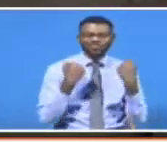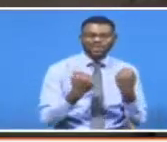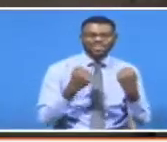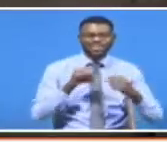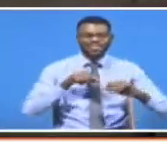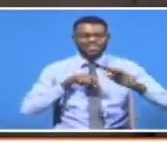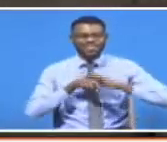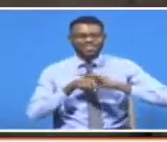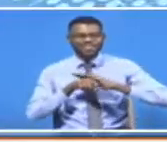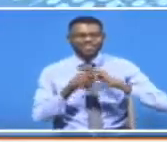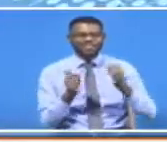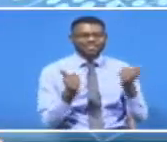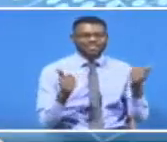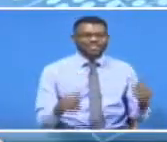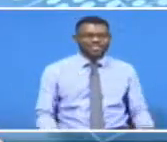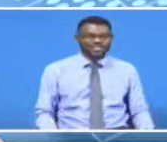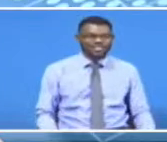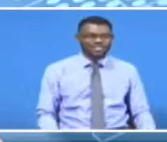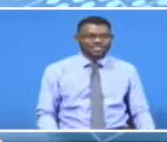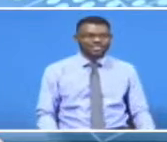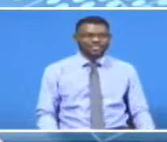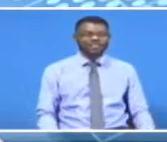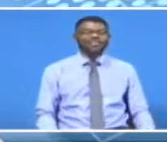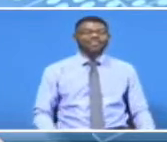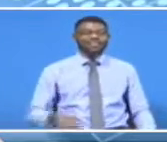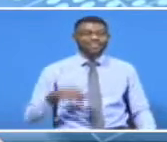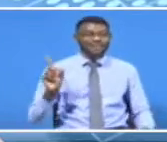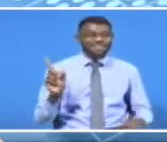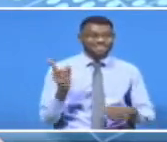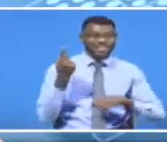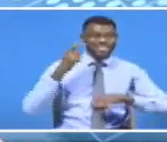kumaliza. Moving on, for the first time ever in the history of